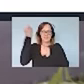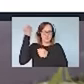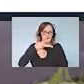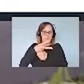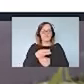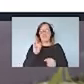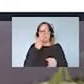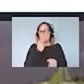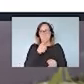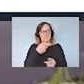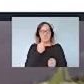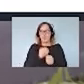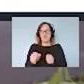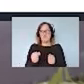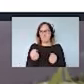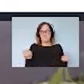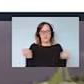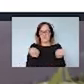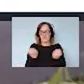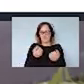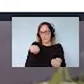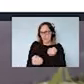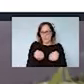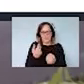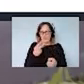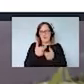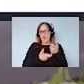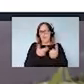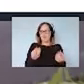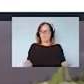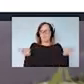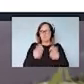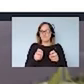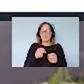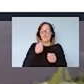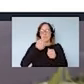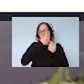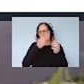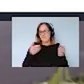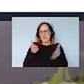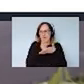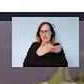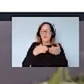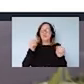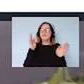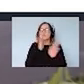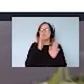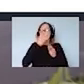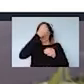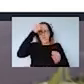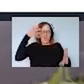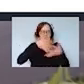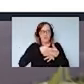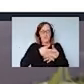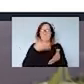jak widać naprawdę nie jest bardziej skomplikowany niż zrobienie kawałka szklarni, jeżeli ktoś się tym kiedyś zajmował. Jest z